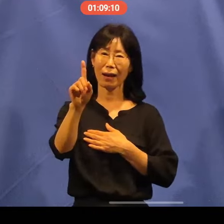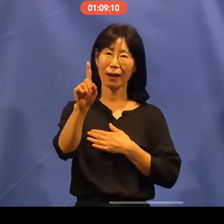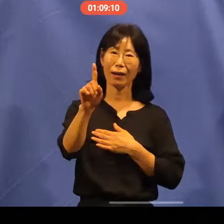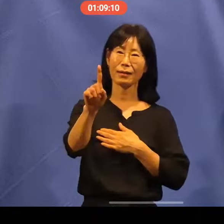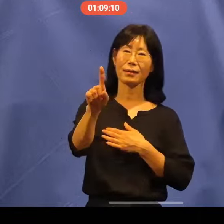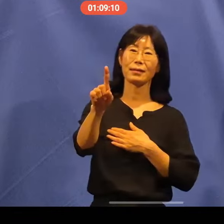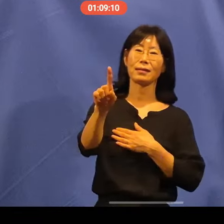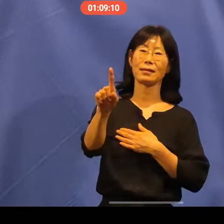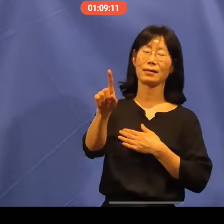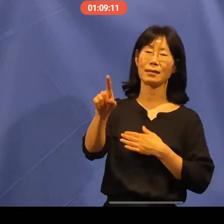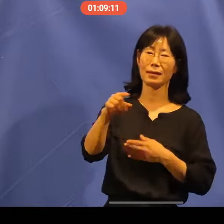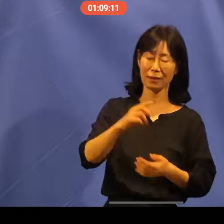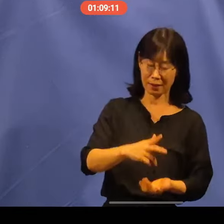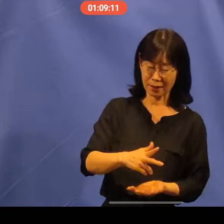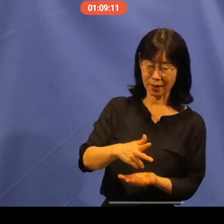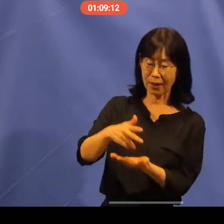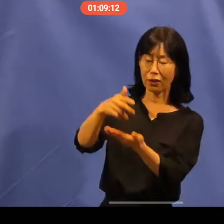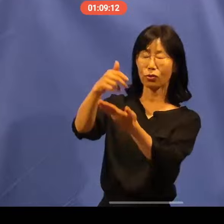한 가지